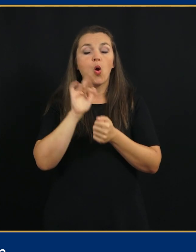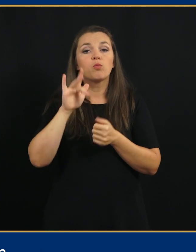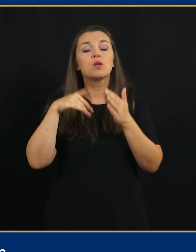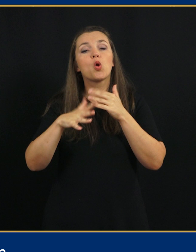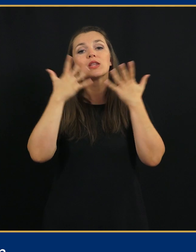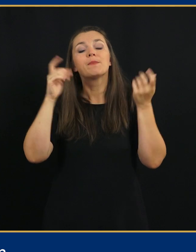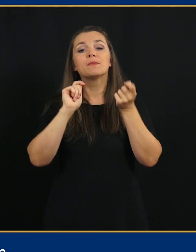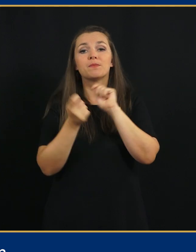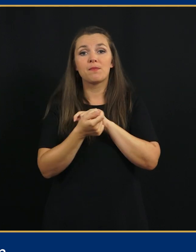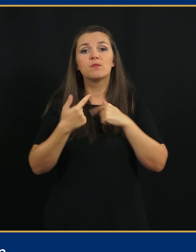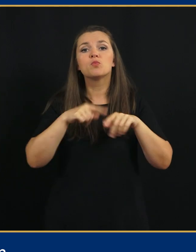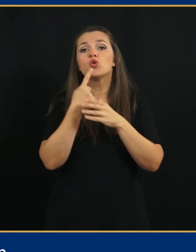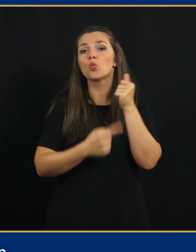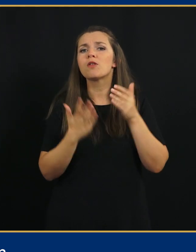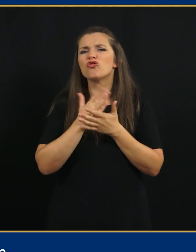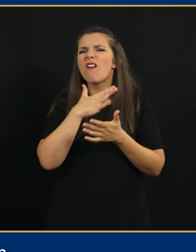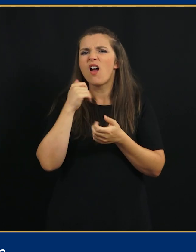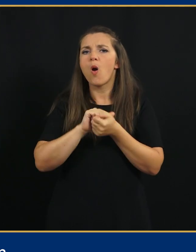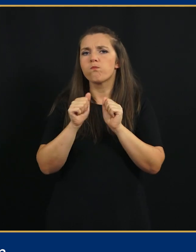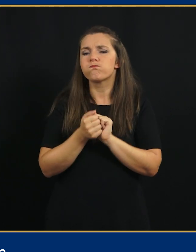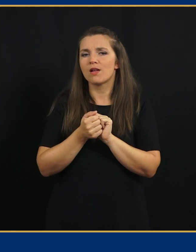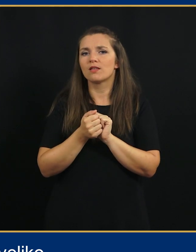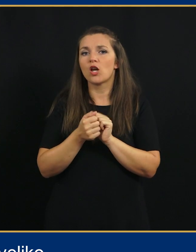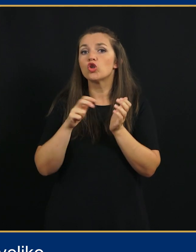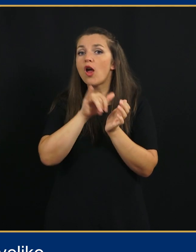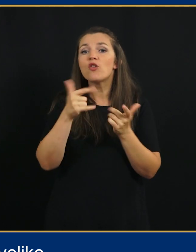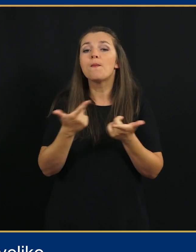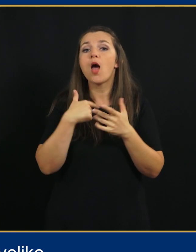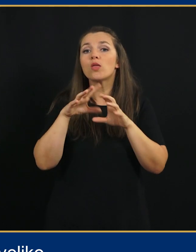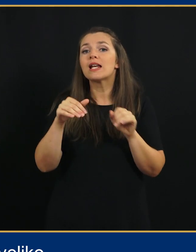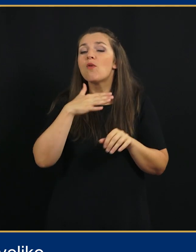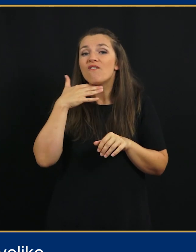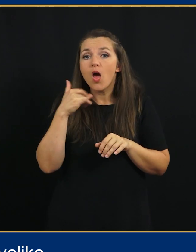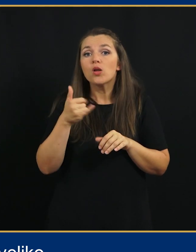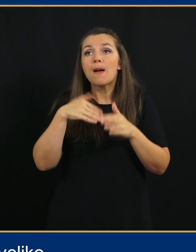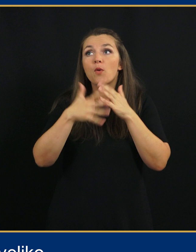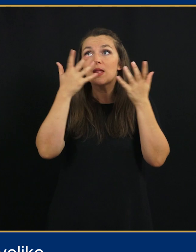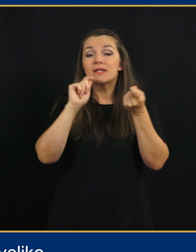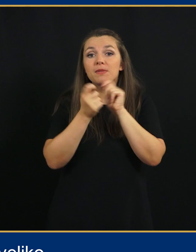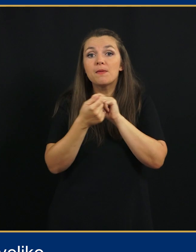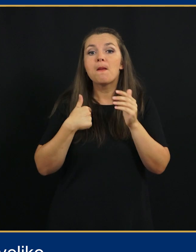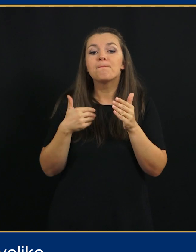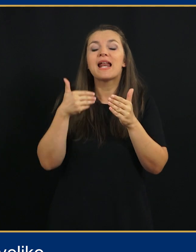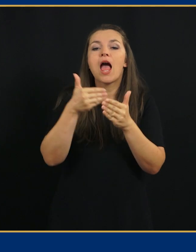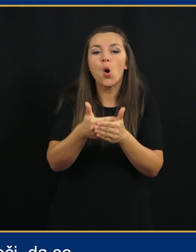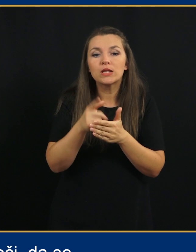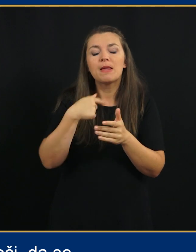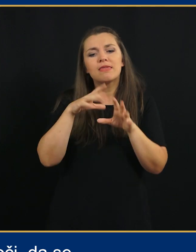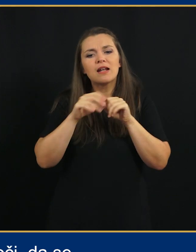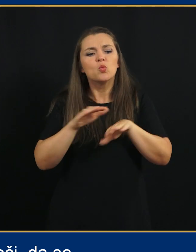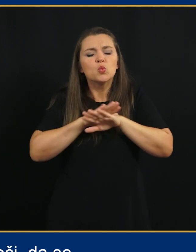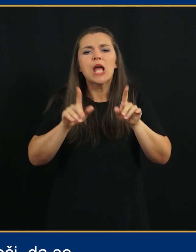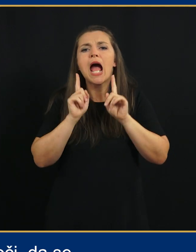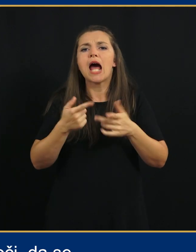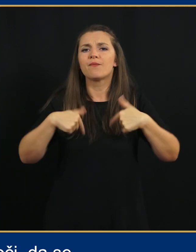proti podnebnim spremembam smo izgubili že veliko bitk. Še vedno pa lahko storimo veliko, da se podnebnim spremembam prilagodimo in storimo vse,